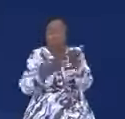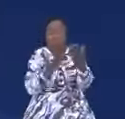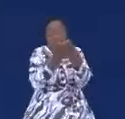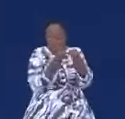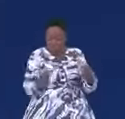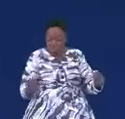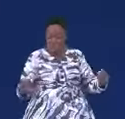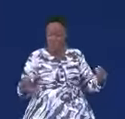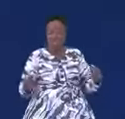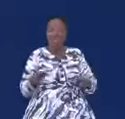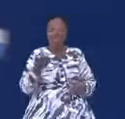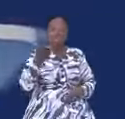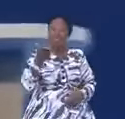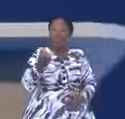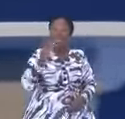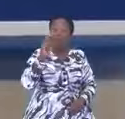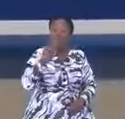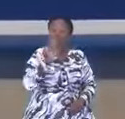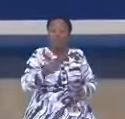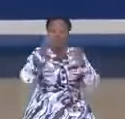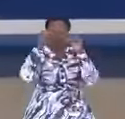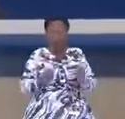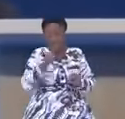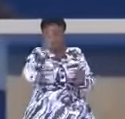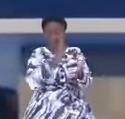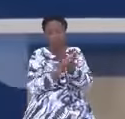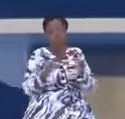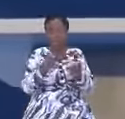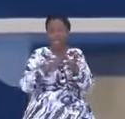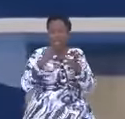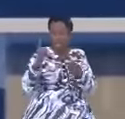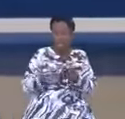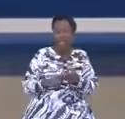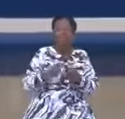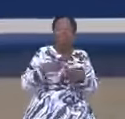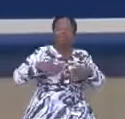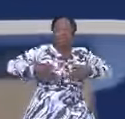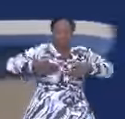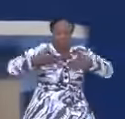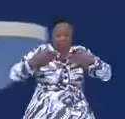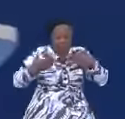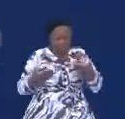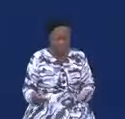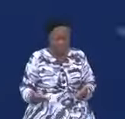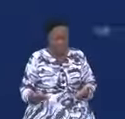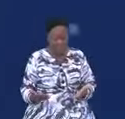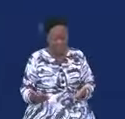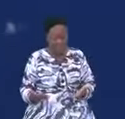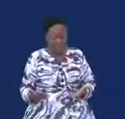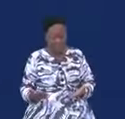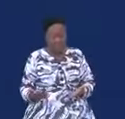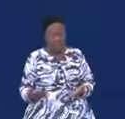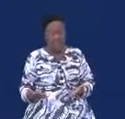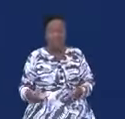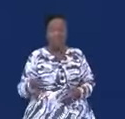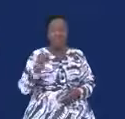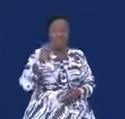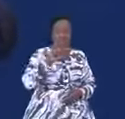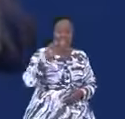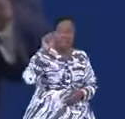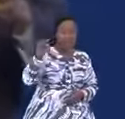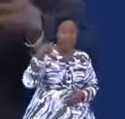ensuite à la confession c'est pourquoi le peuple fait à moïse est dit